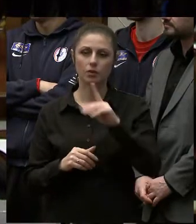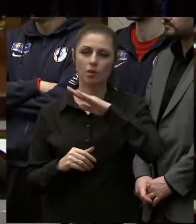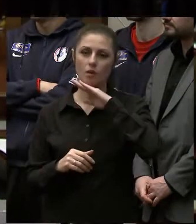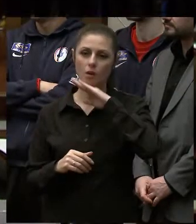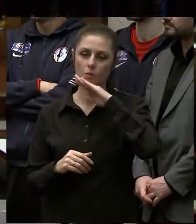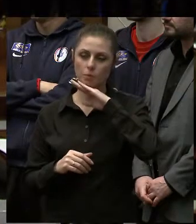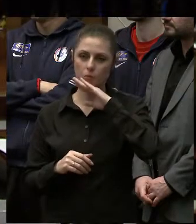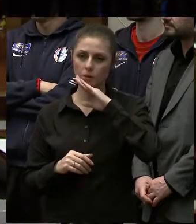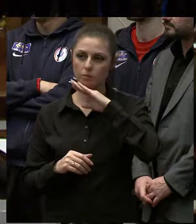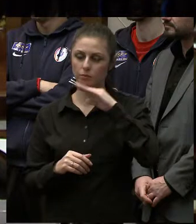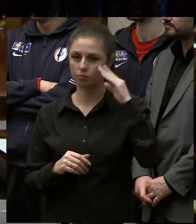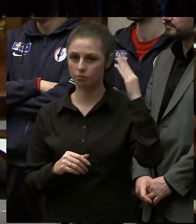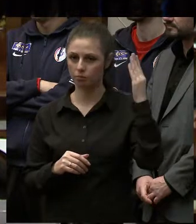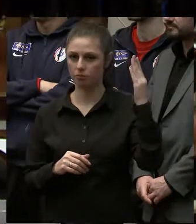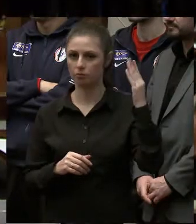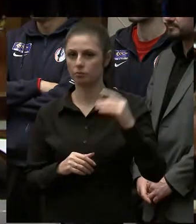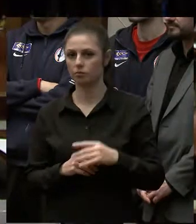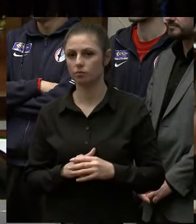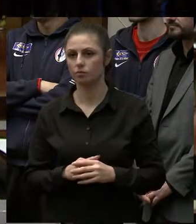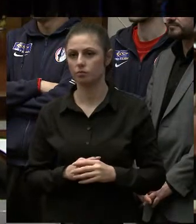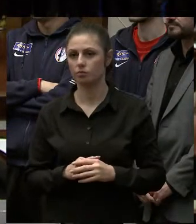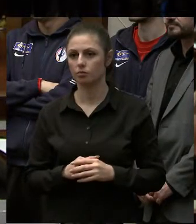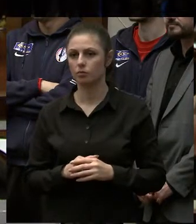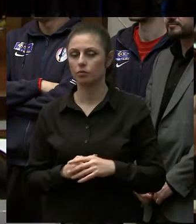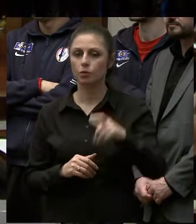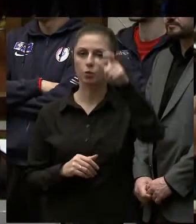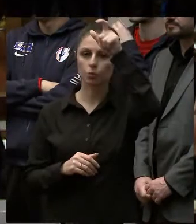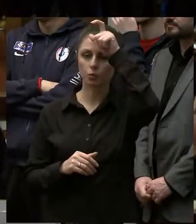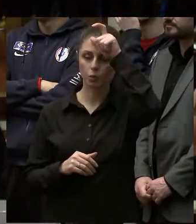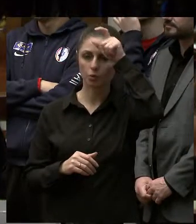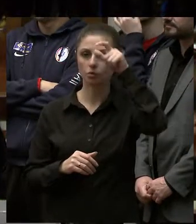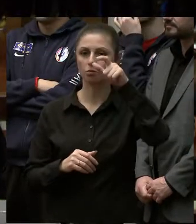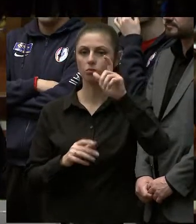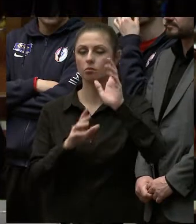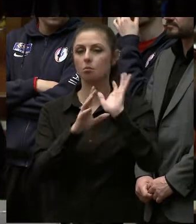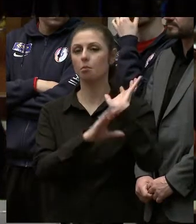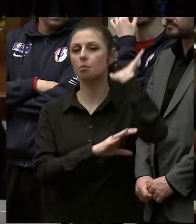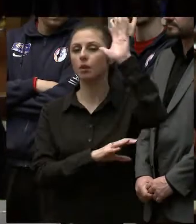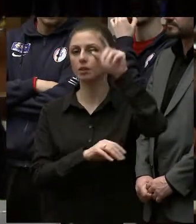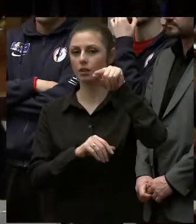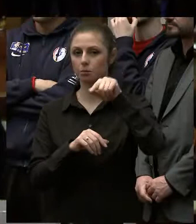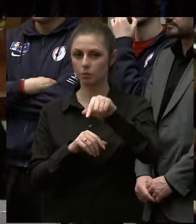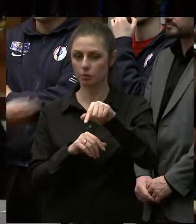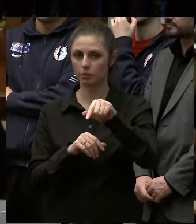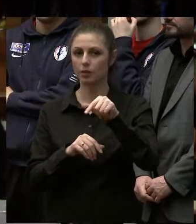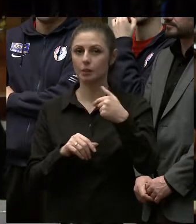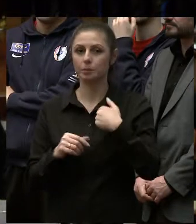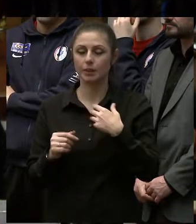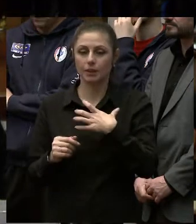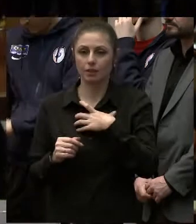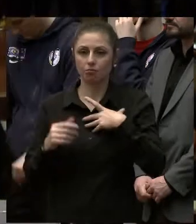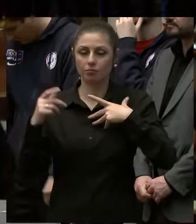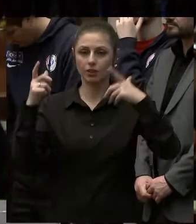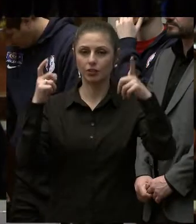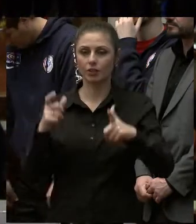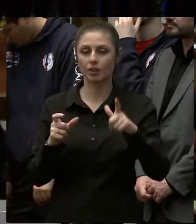Avrupa'dan Türk basketbolunu bizim şehrimizin